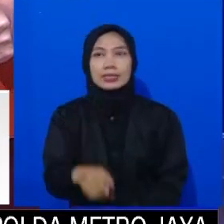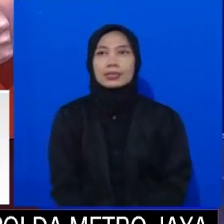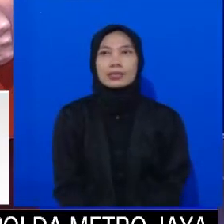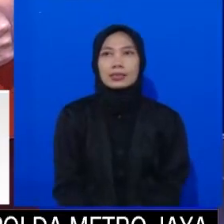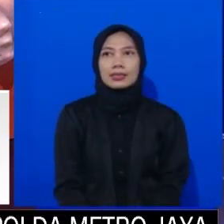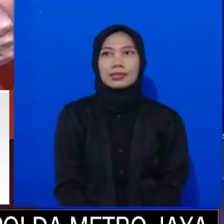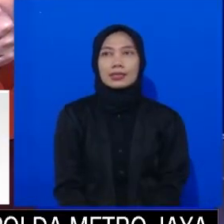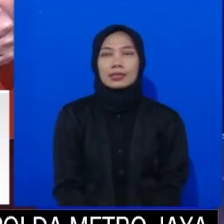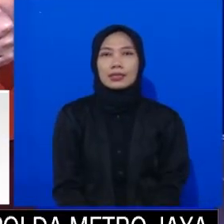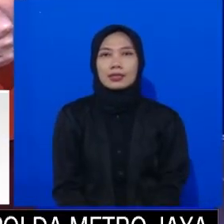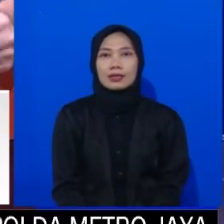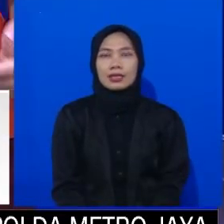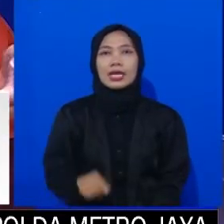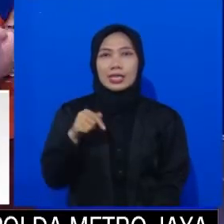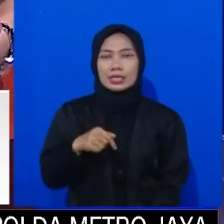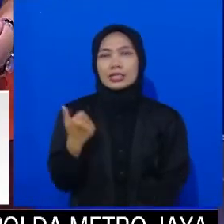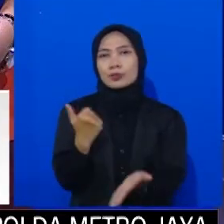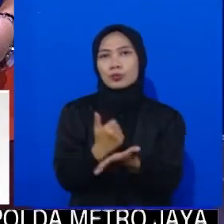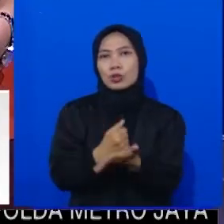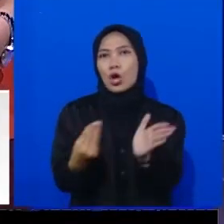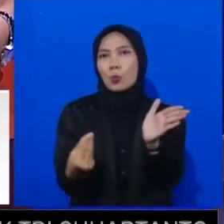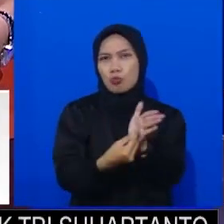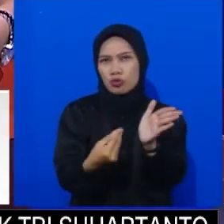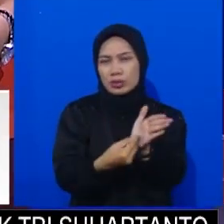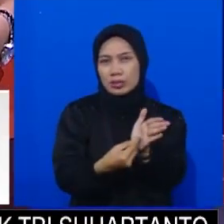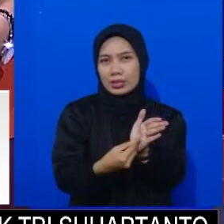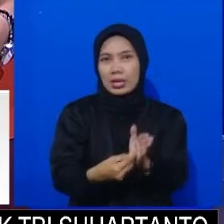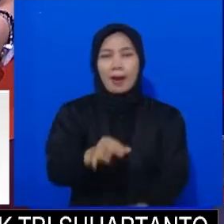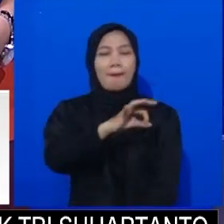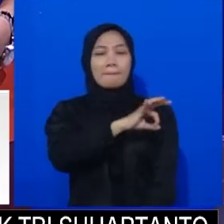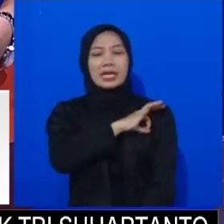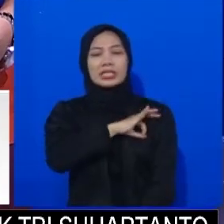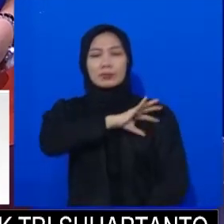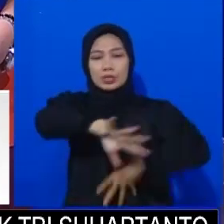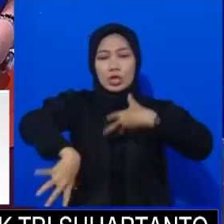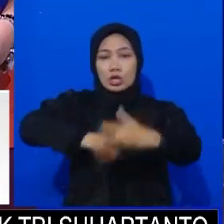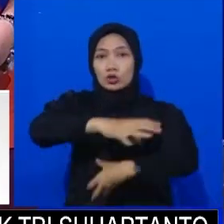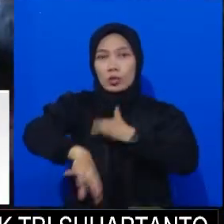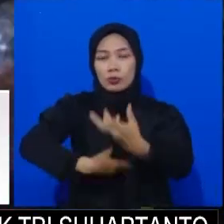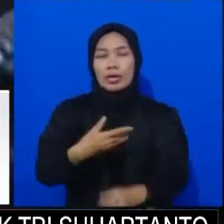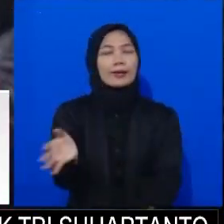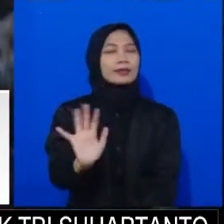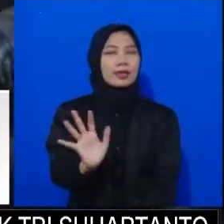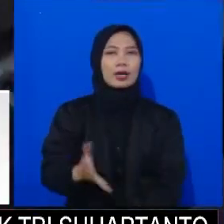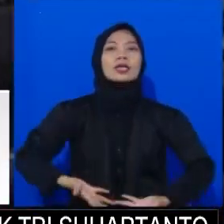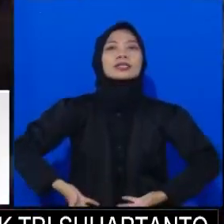Agung, istana menganggap hal ini merupakan bukti Presiden tidak mengintervensi lembaga yudikatif.